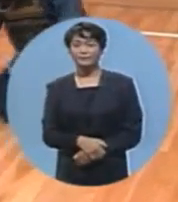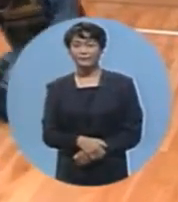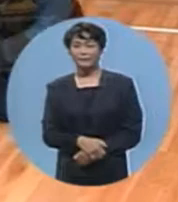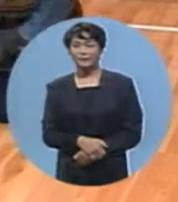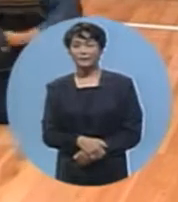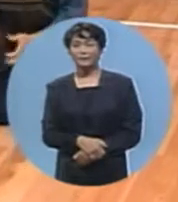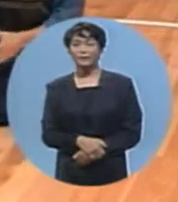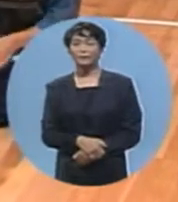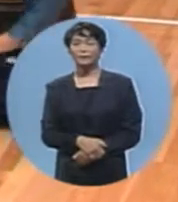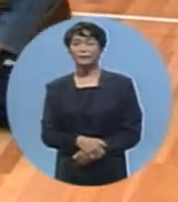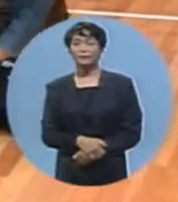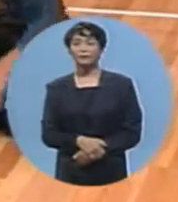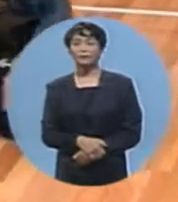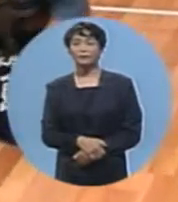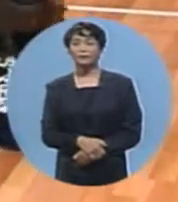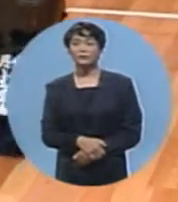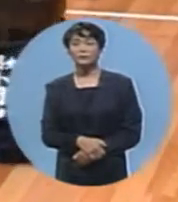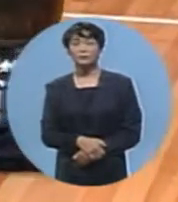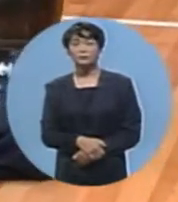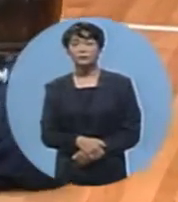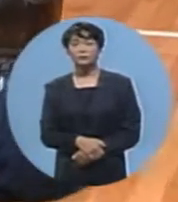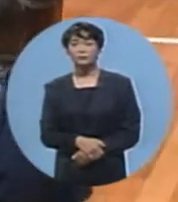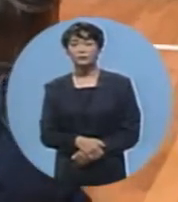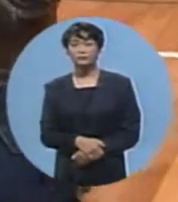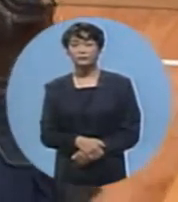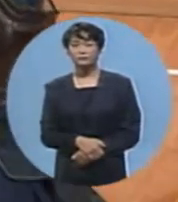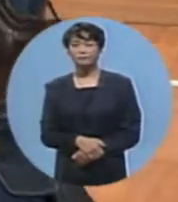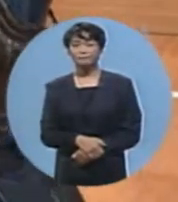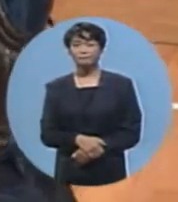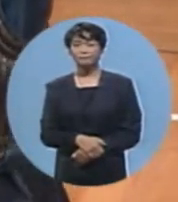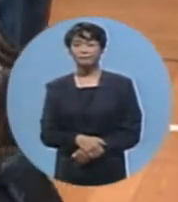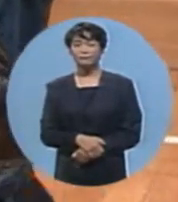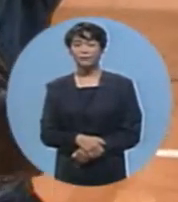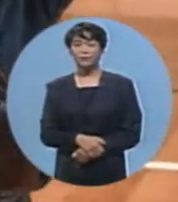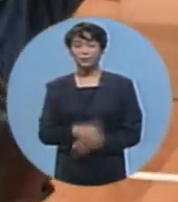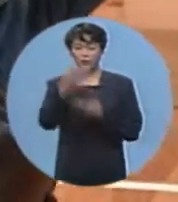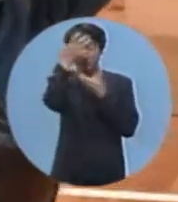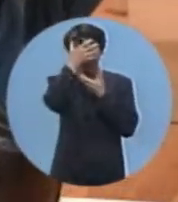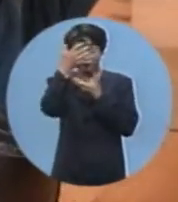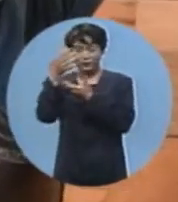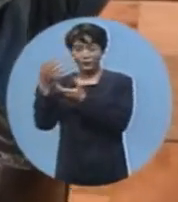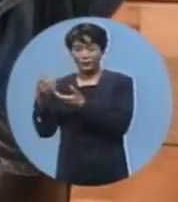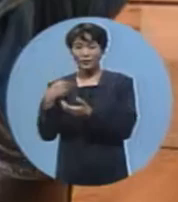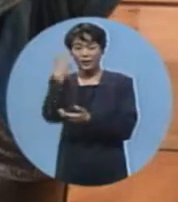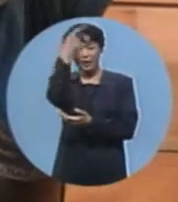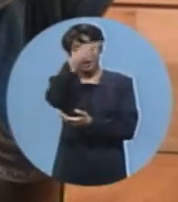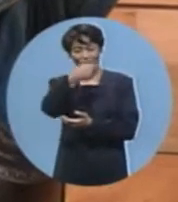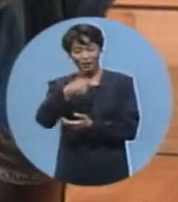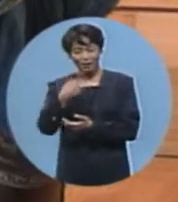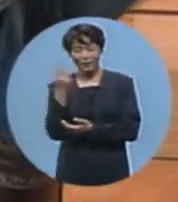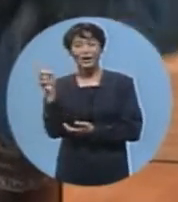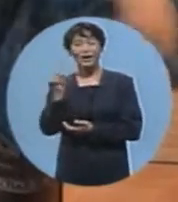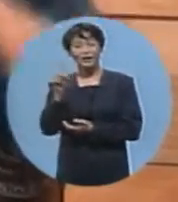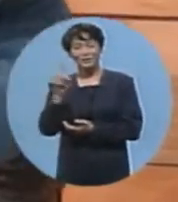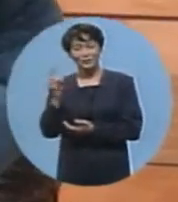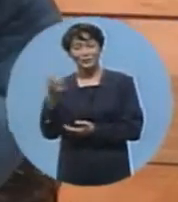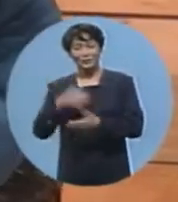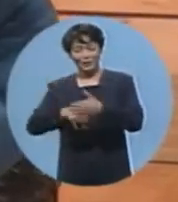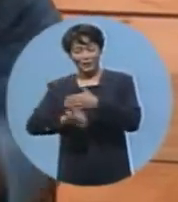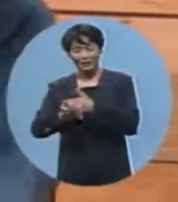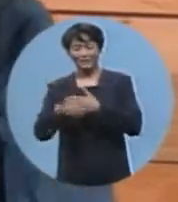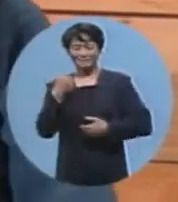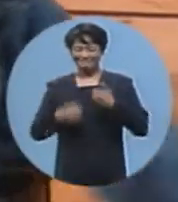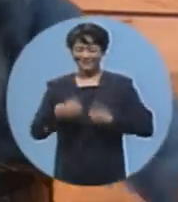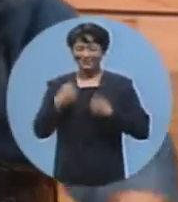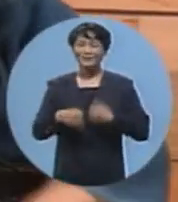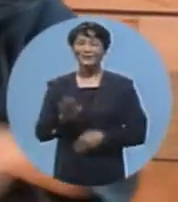コテを外して、お、面を取るな。面の中からどんな凛々しい顔が現れるか、楽